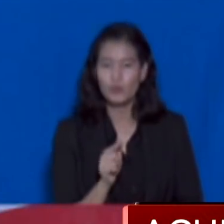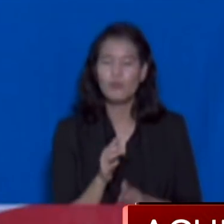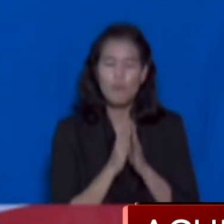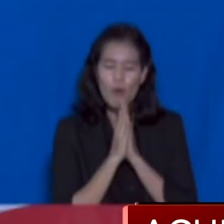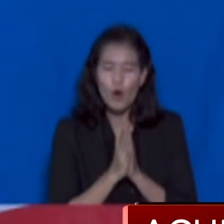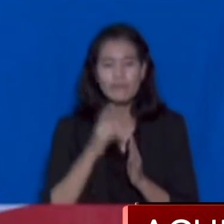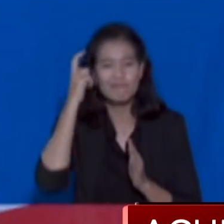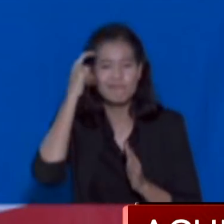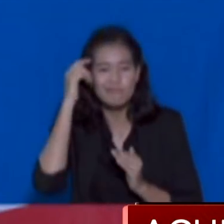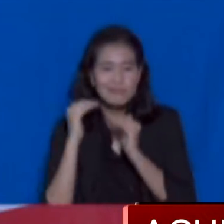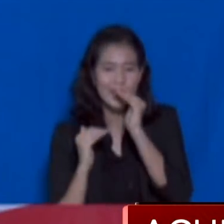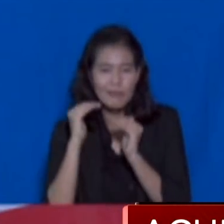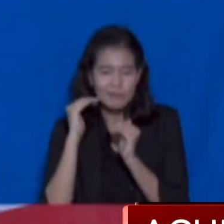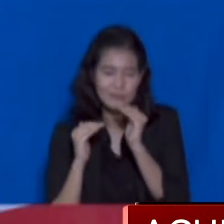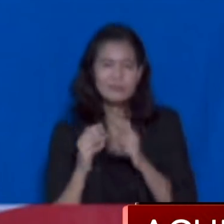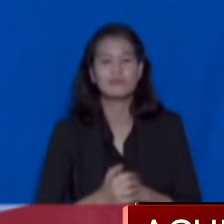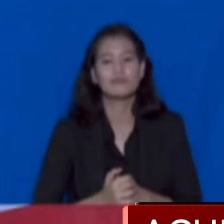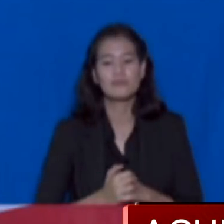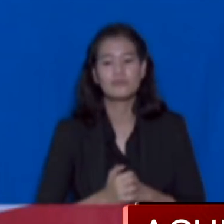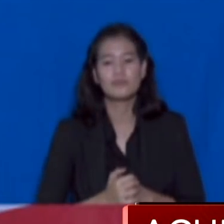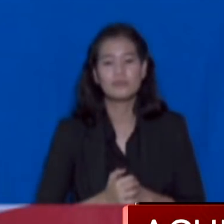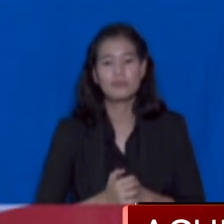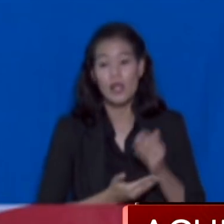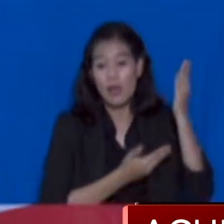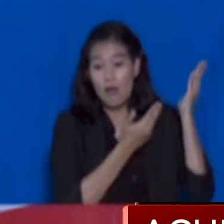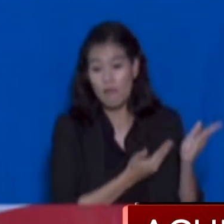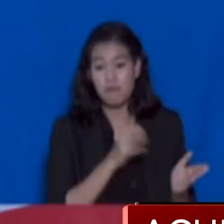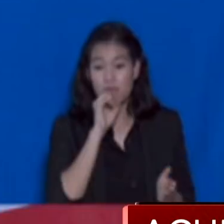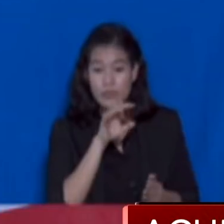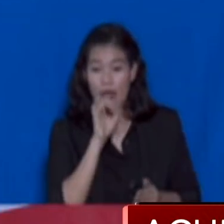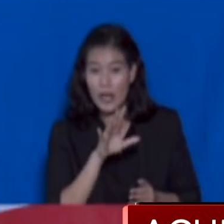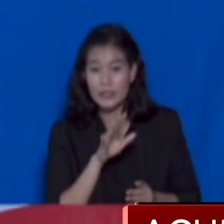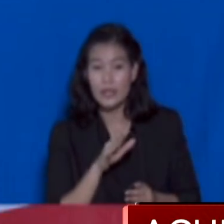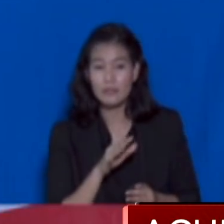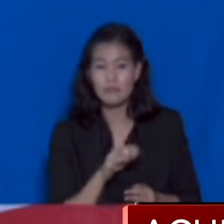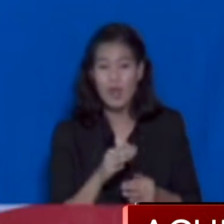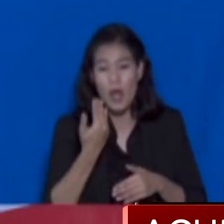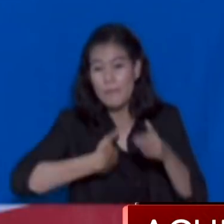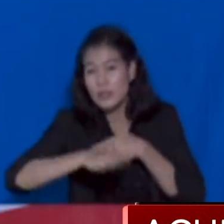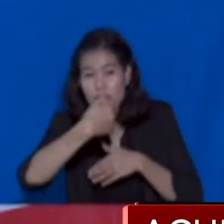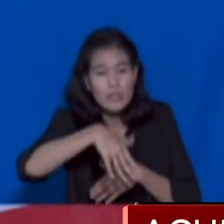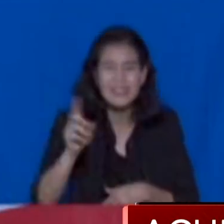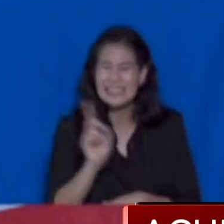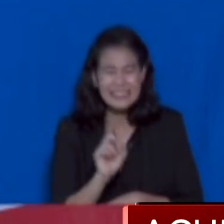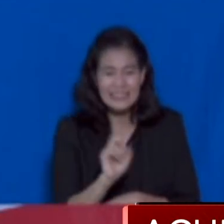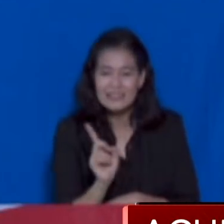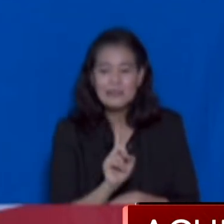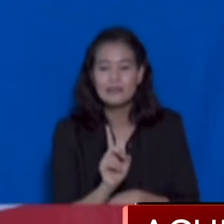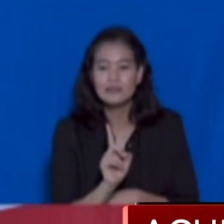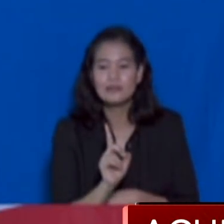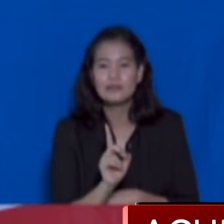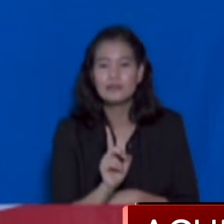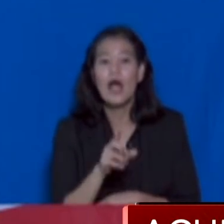pertimbangkan baik-baik Saya menyarankan tidak usah bepergian Hai